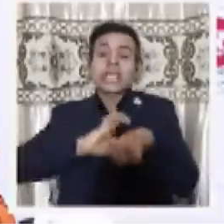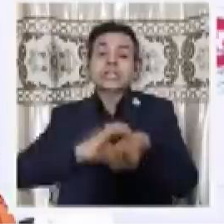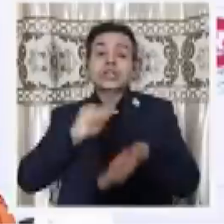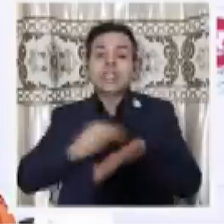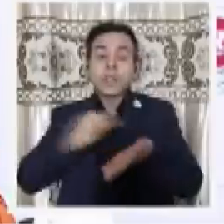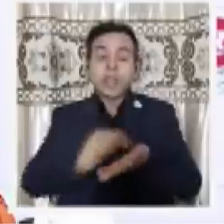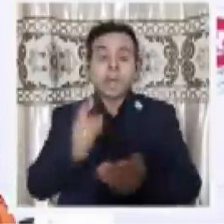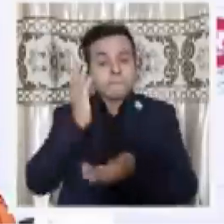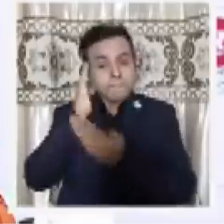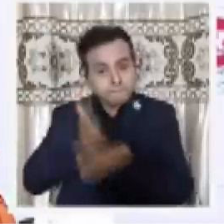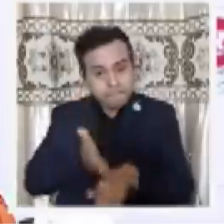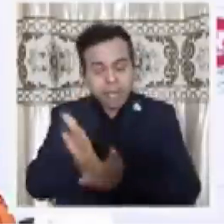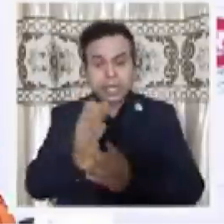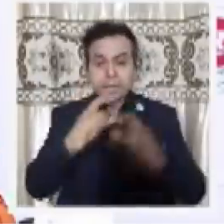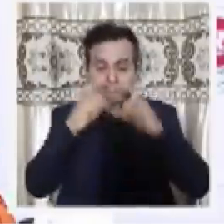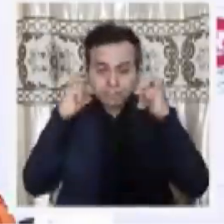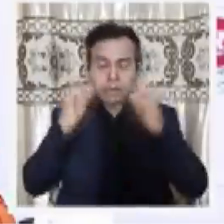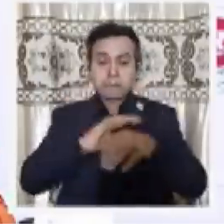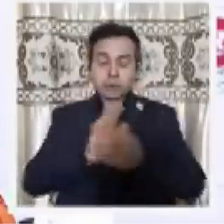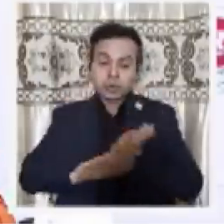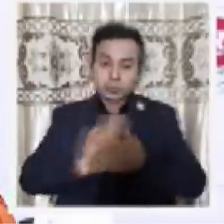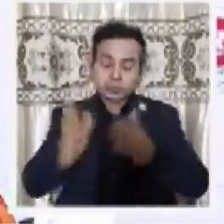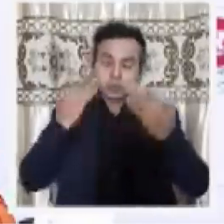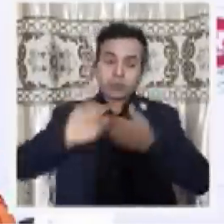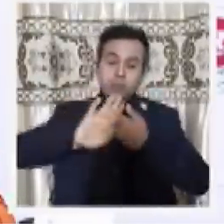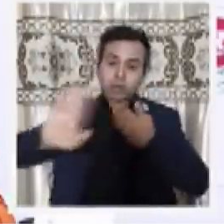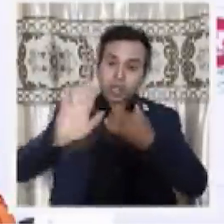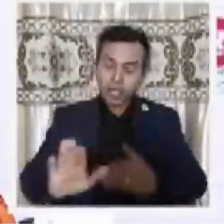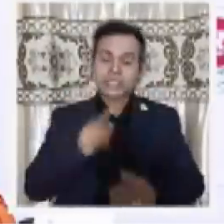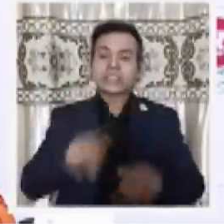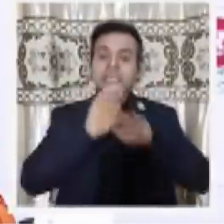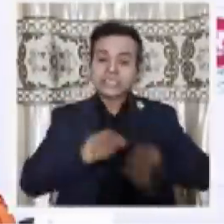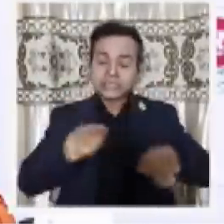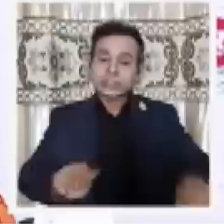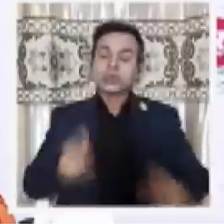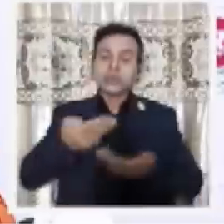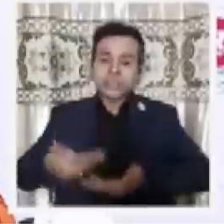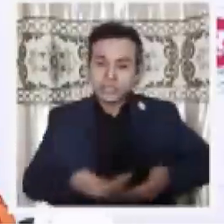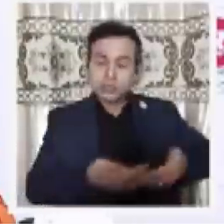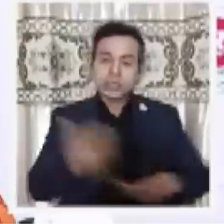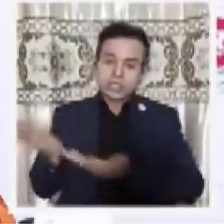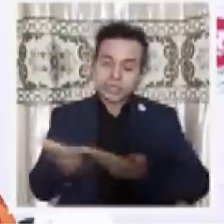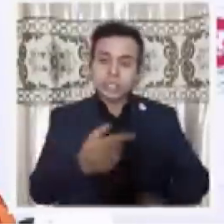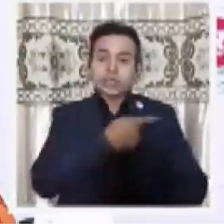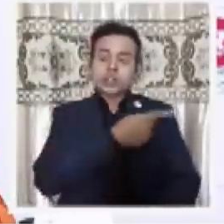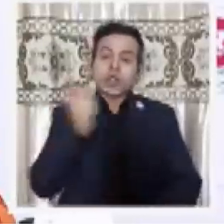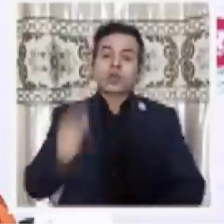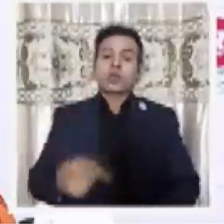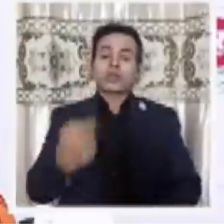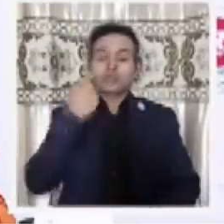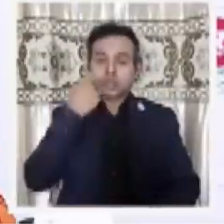আপনাদের অবগতির জন্য আরও জানানো যাচ্ছে যে যথাযথ স্বাস্থ্যবিধি মেনে দেশব্যাপী সকল টিকাদান কেন্দ্রে টিকাদান কার্যক্রম চলমান